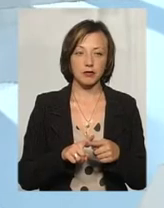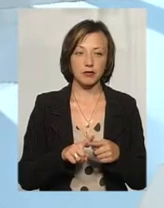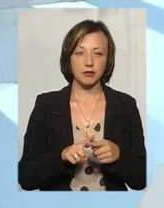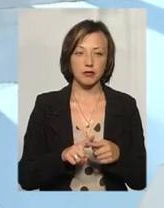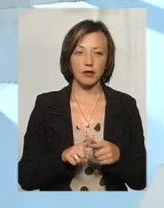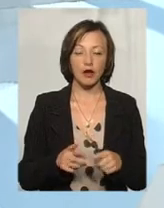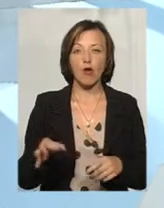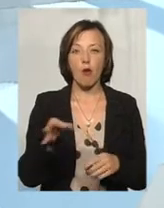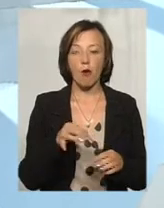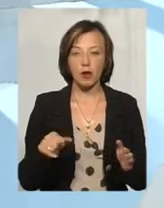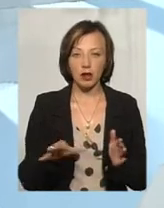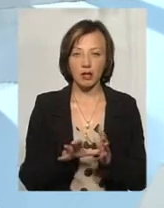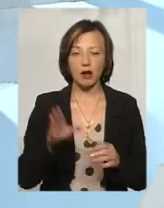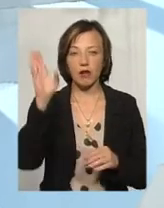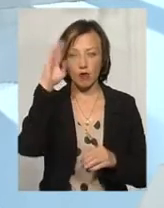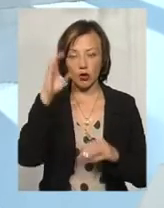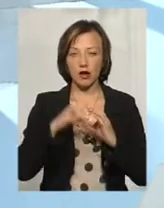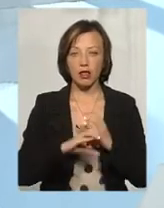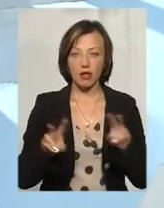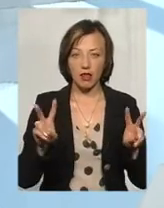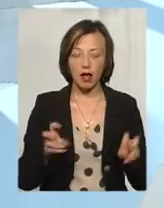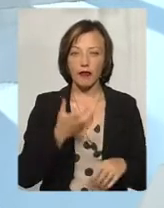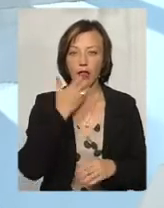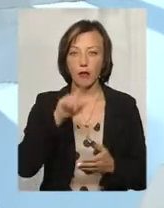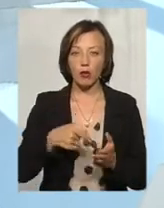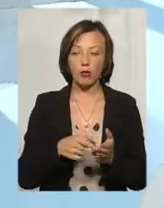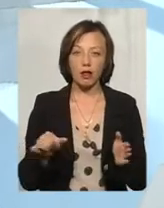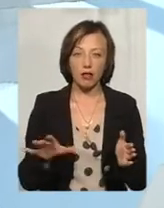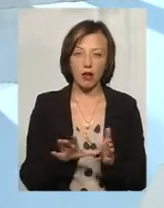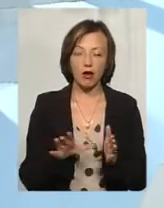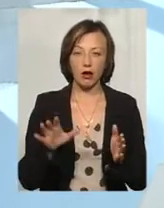і обленерго, це і водоканали, це і теплокомуненерго.